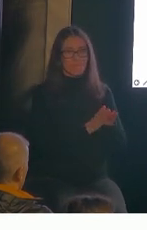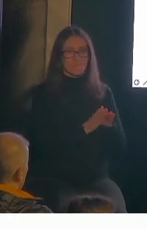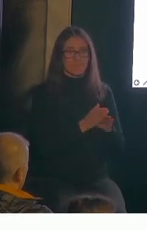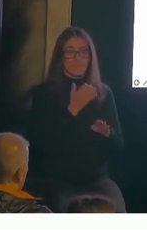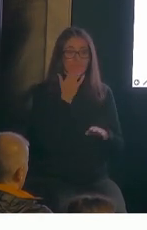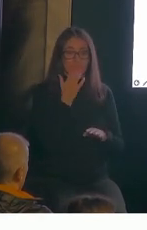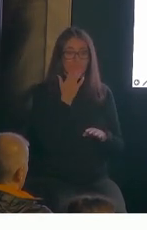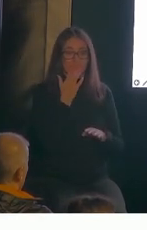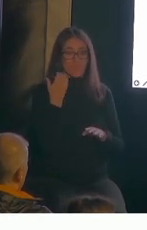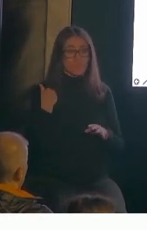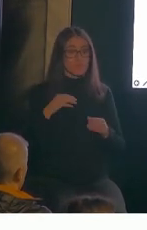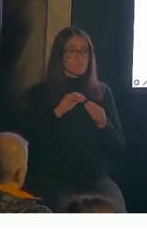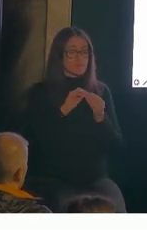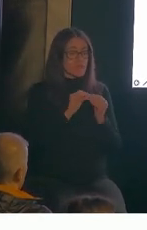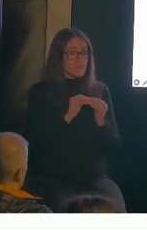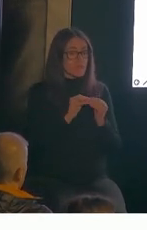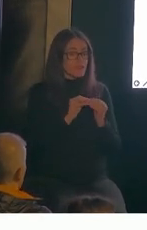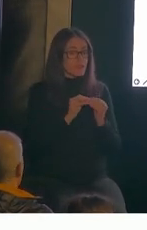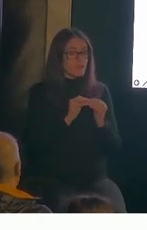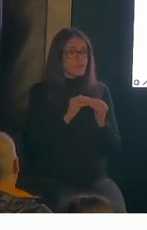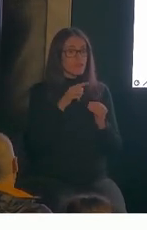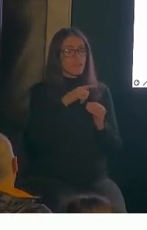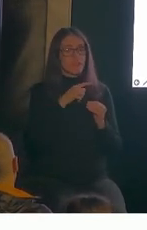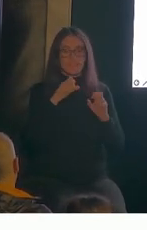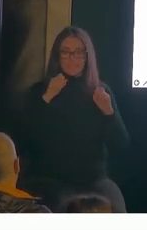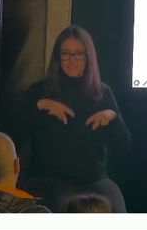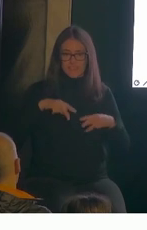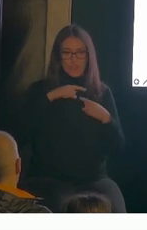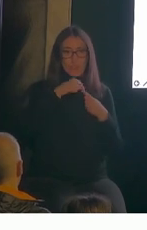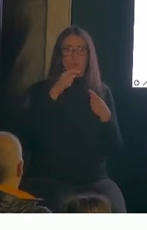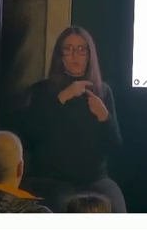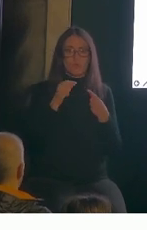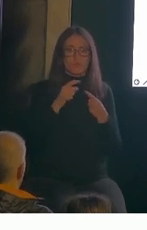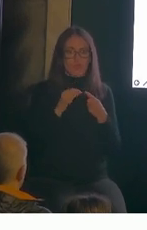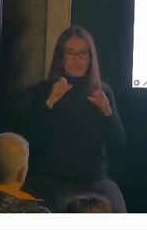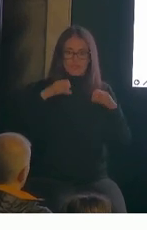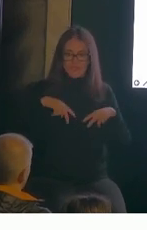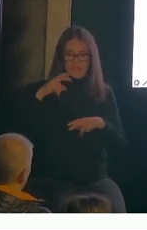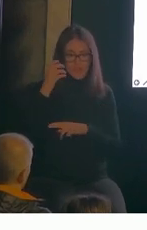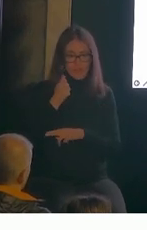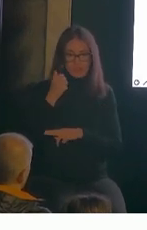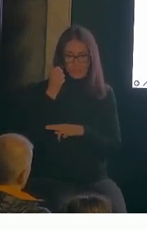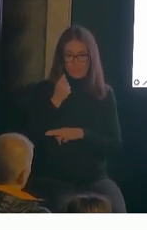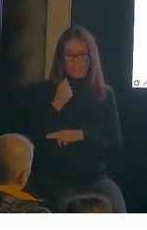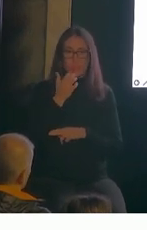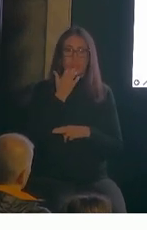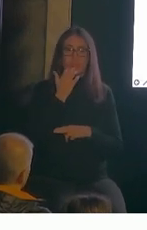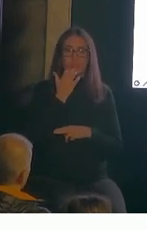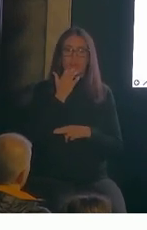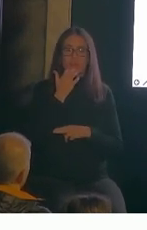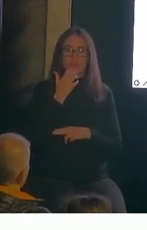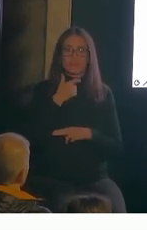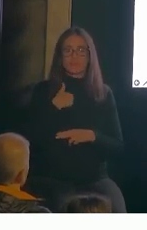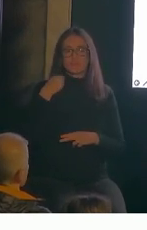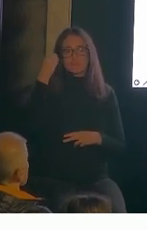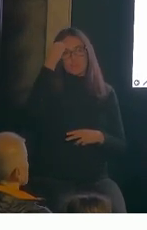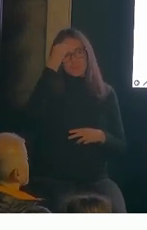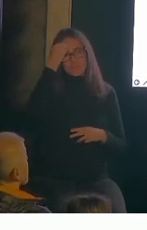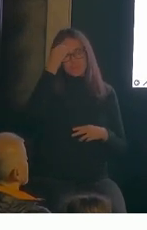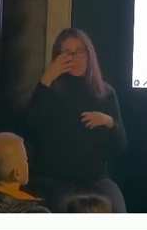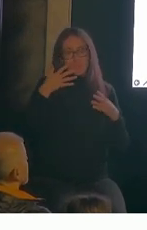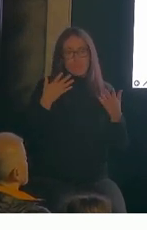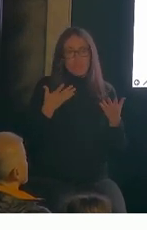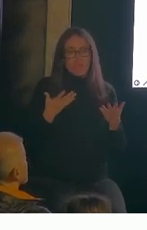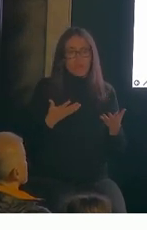aquesta elaboració també està feta sense gluten i sense lactosa, perquè crec que en el nostre món hi ha